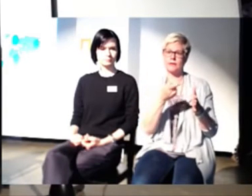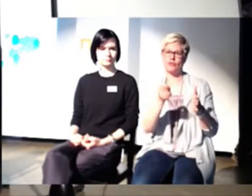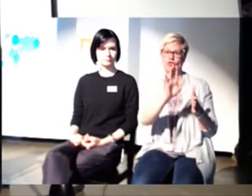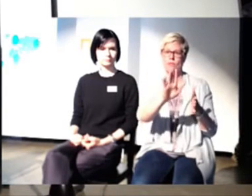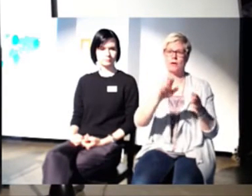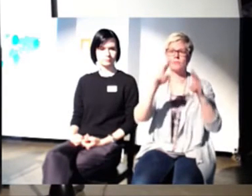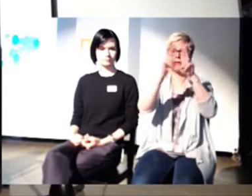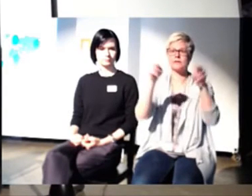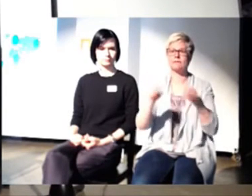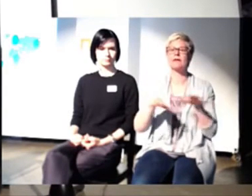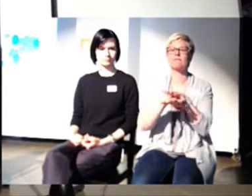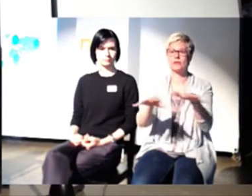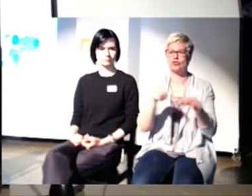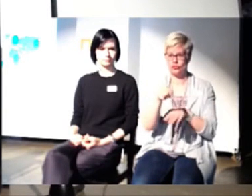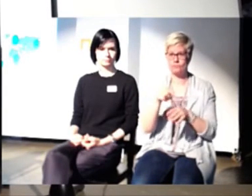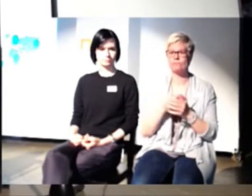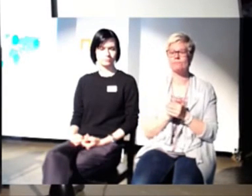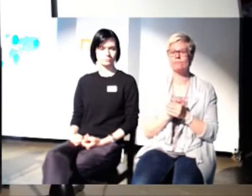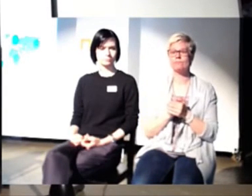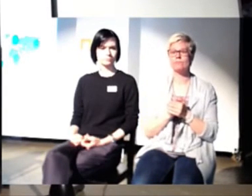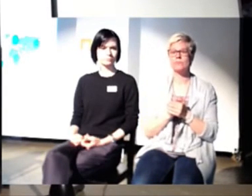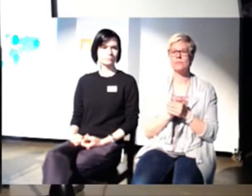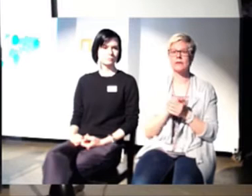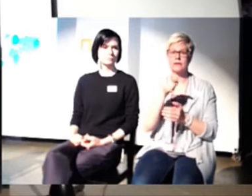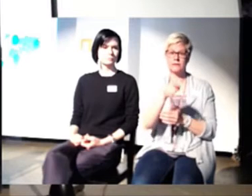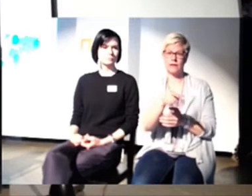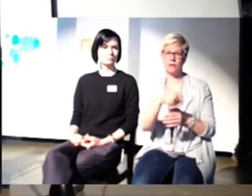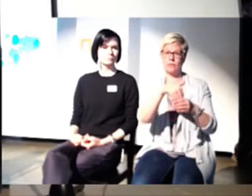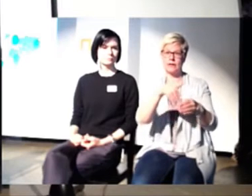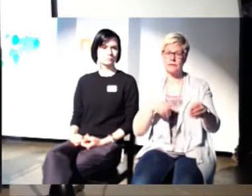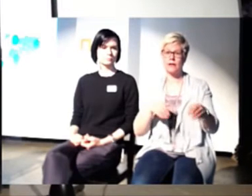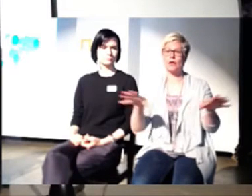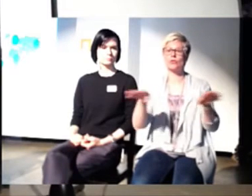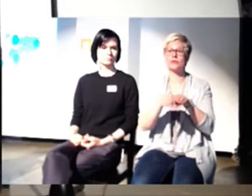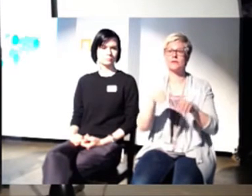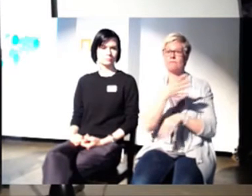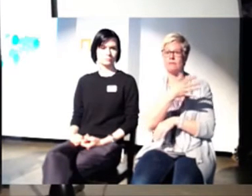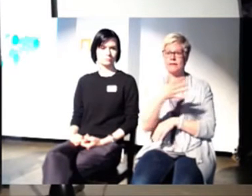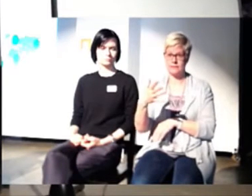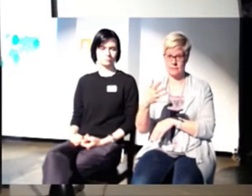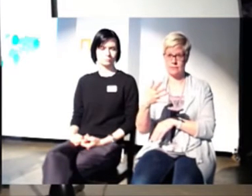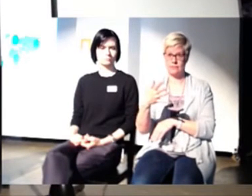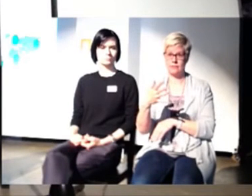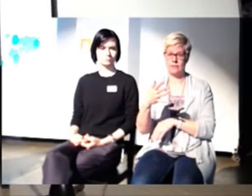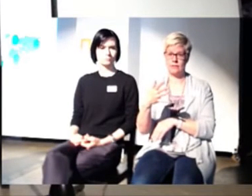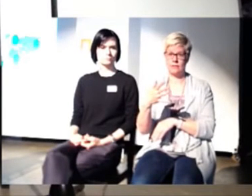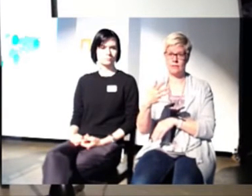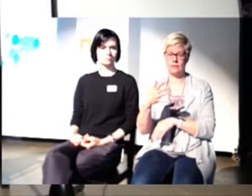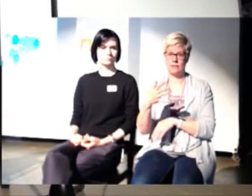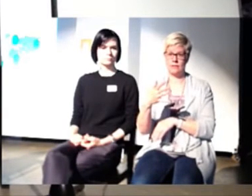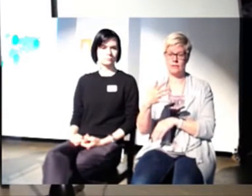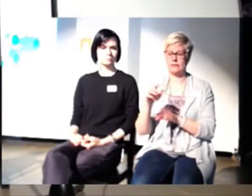verkosto, ja sillä on 500 jäsentä. Eli tämä ei kata näitä